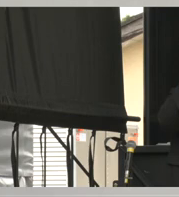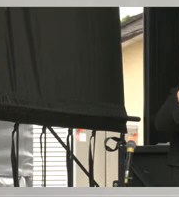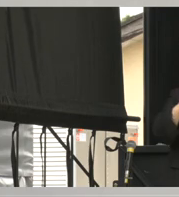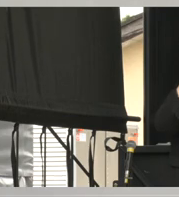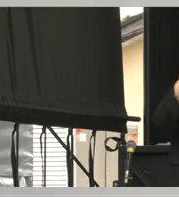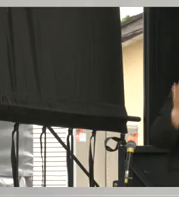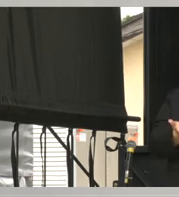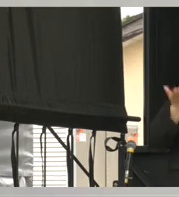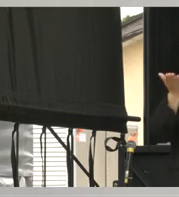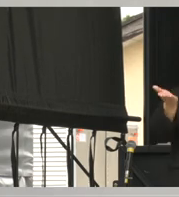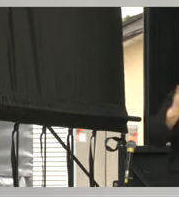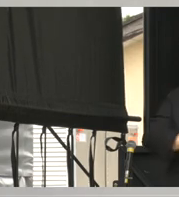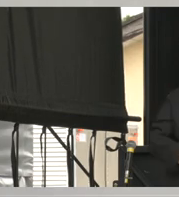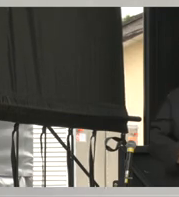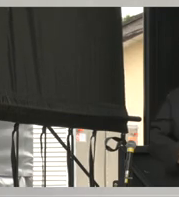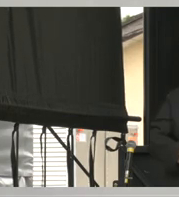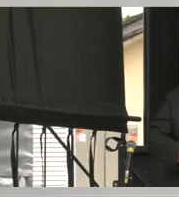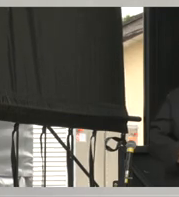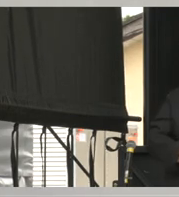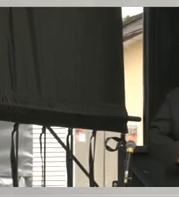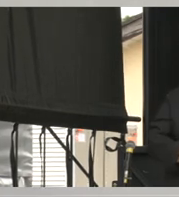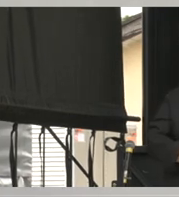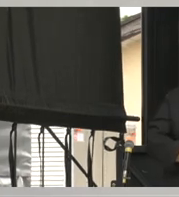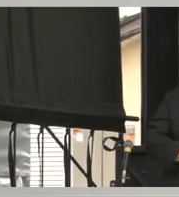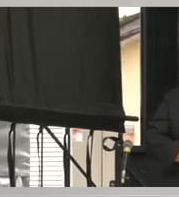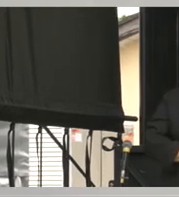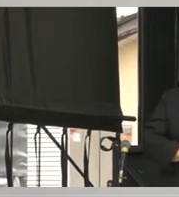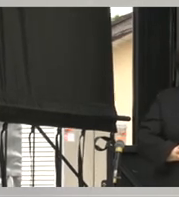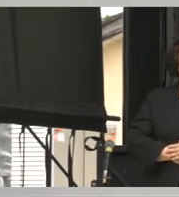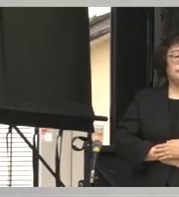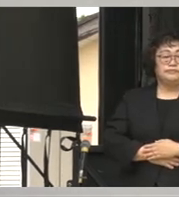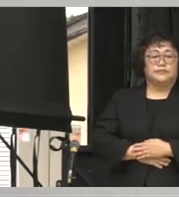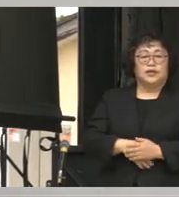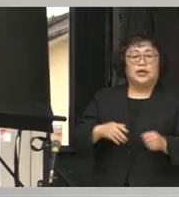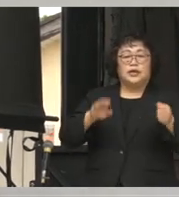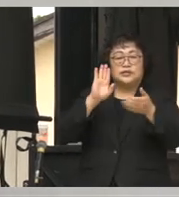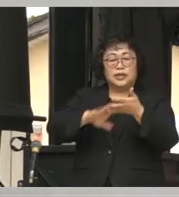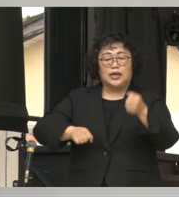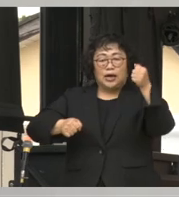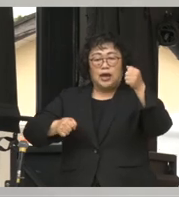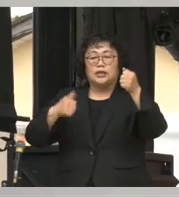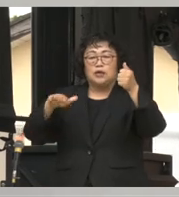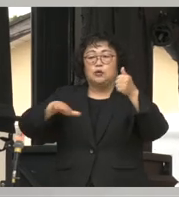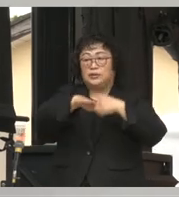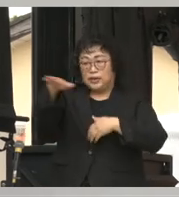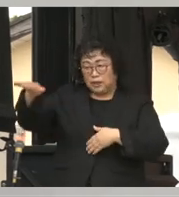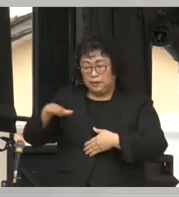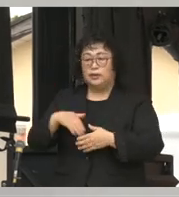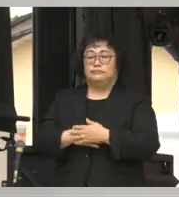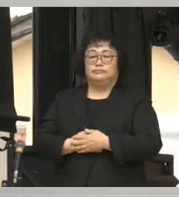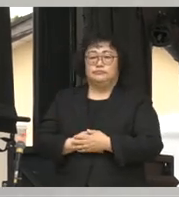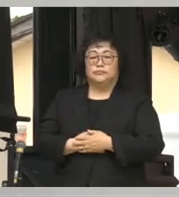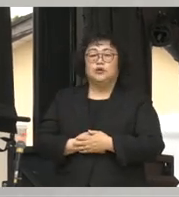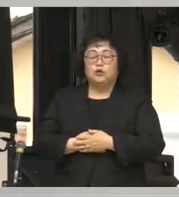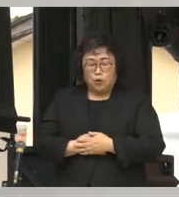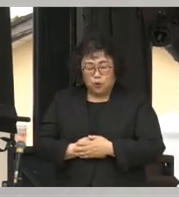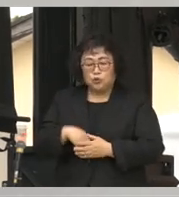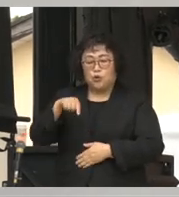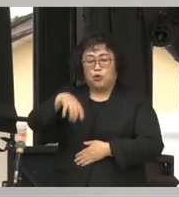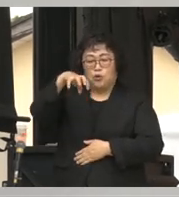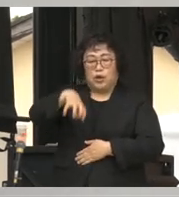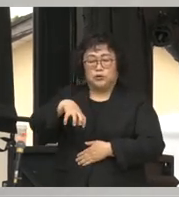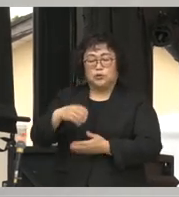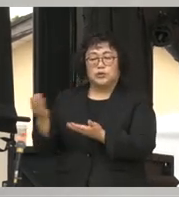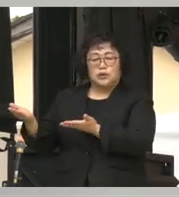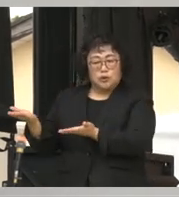ご挨拶を申し上げさせていただきたいと思います。聖火ランナーの皆様、ようこそこの会